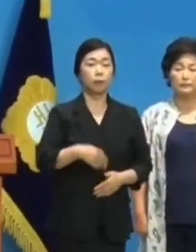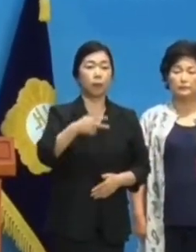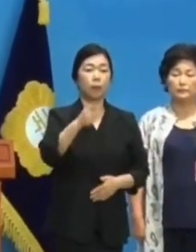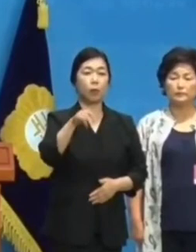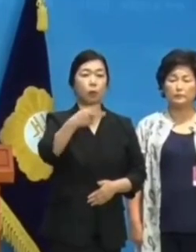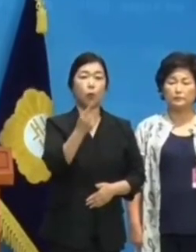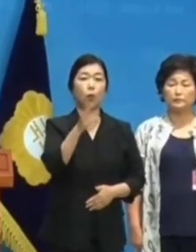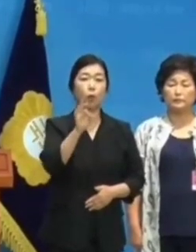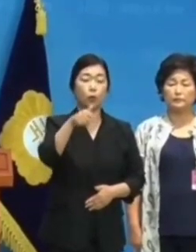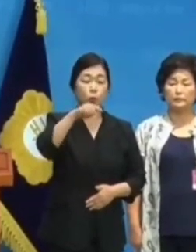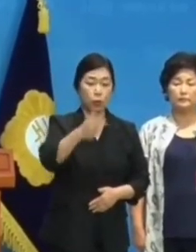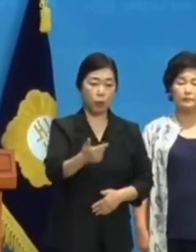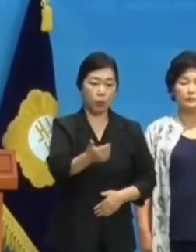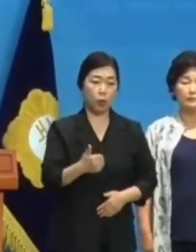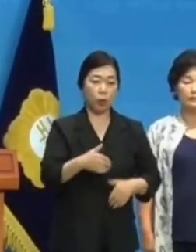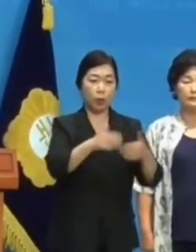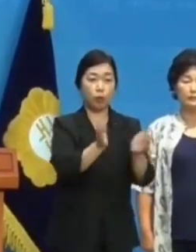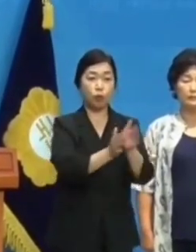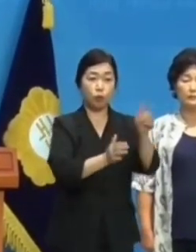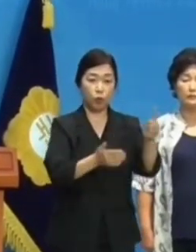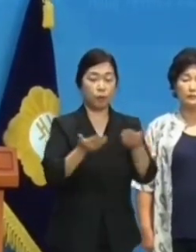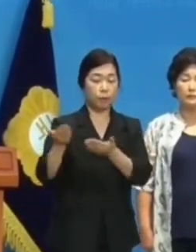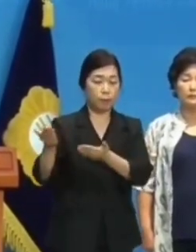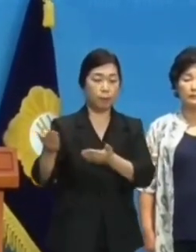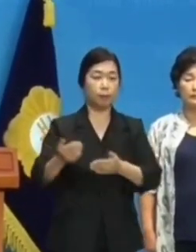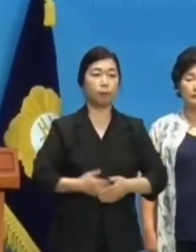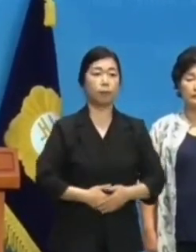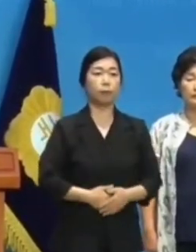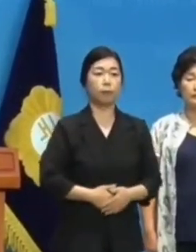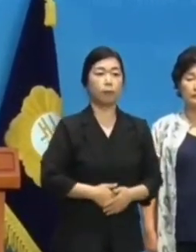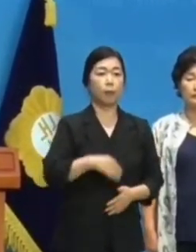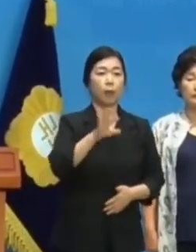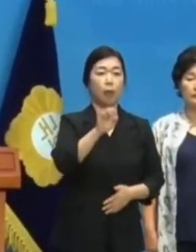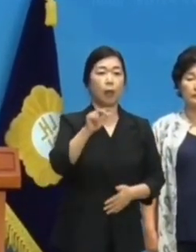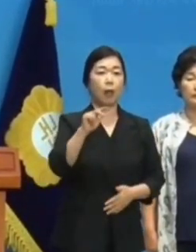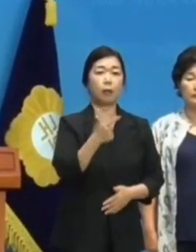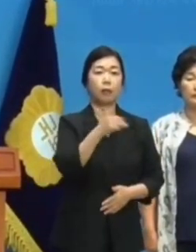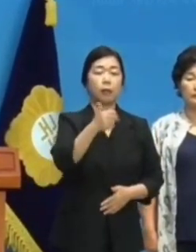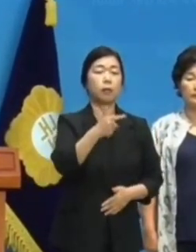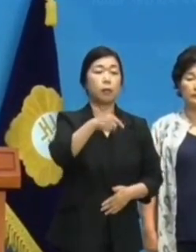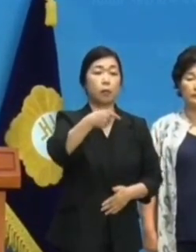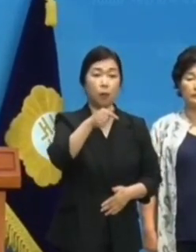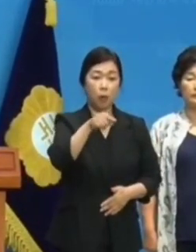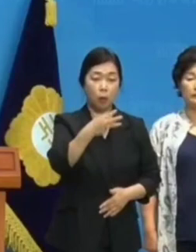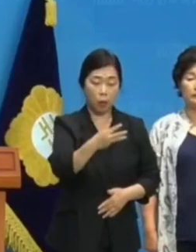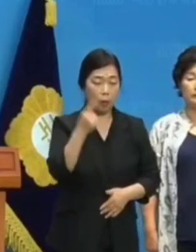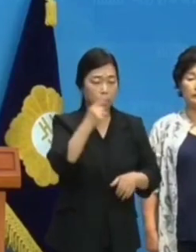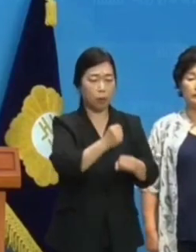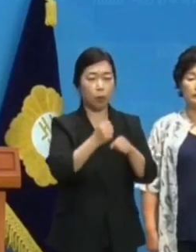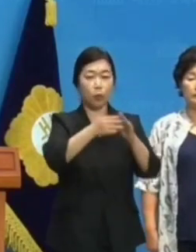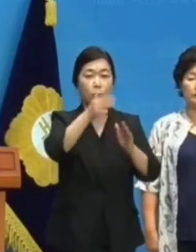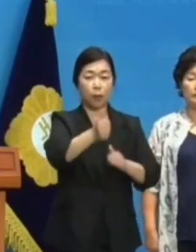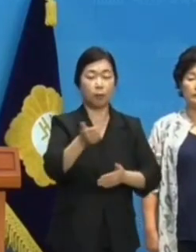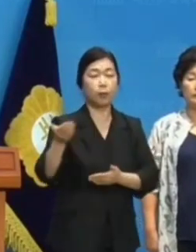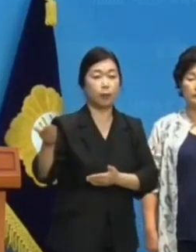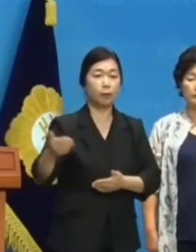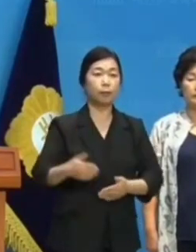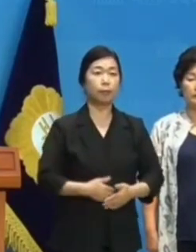정동균 전 양평군수님 함께하셨습니다. 안진걸 민생경제연구소장님